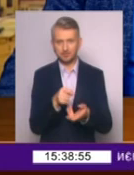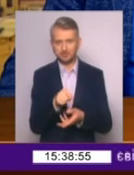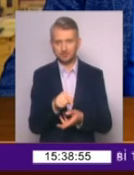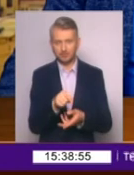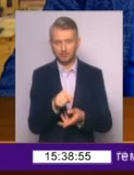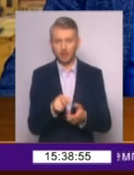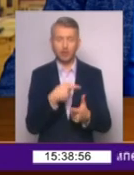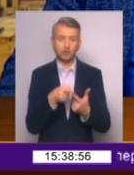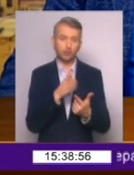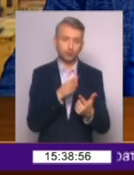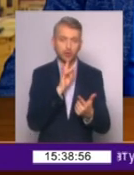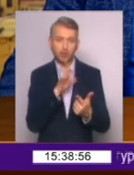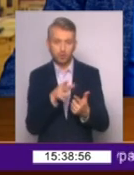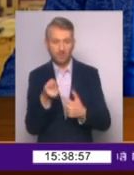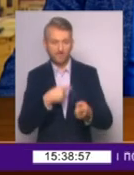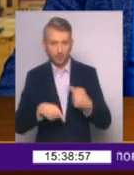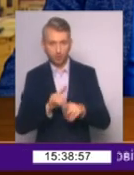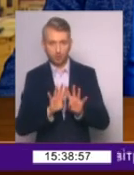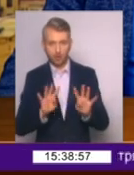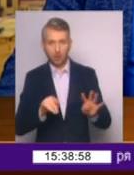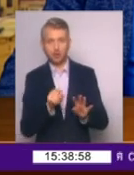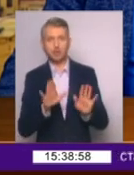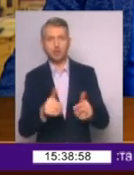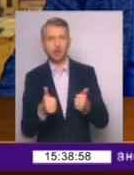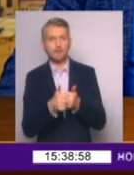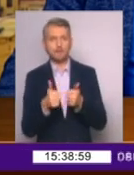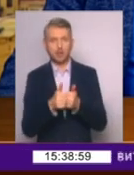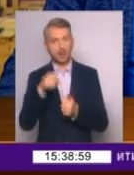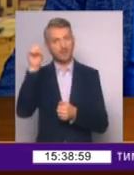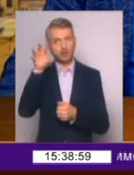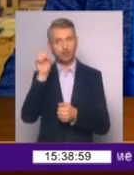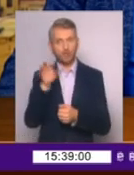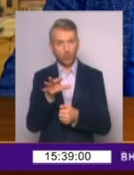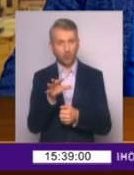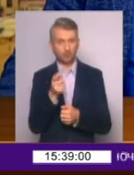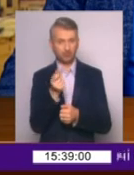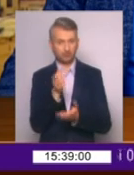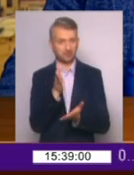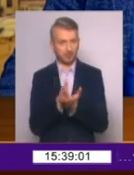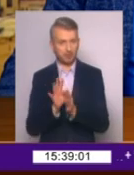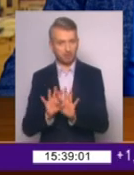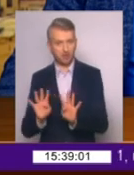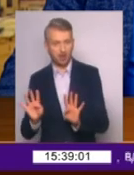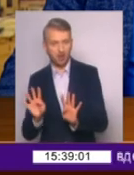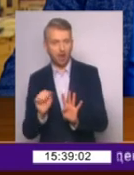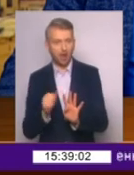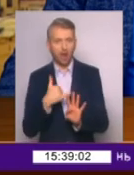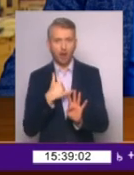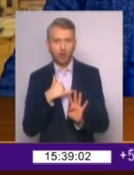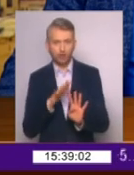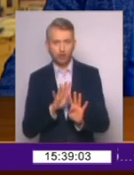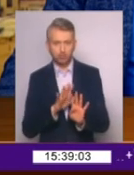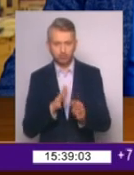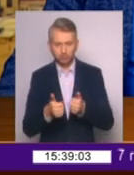Ось, чи буде він встановлений, бо там тільки біля світлофорів зараз трішечки так його поставили, а в нас був так, ну, прямо зовсім при